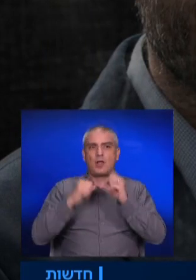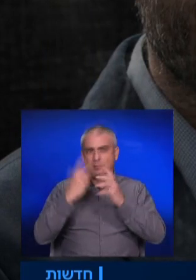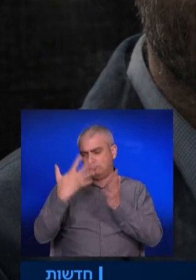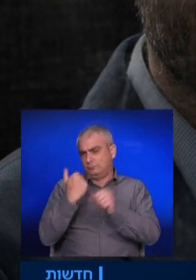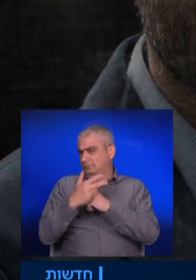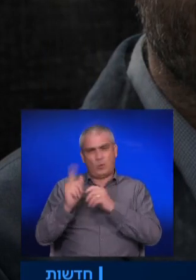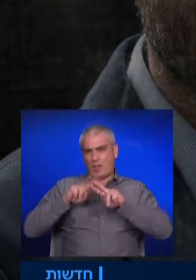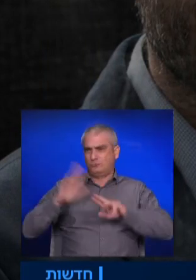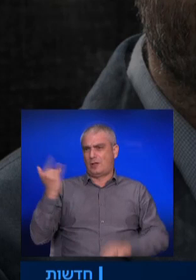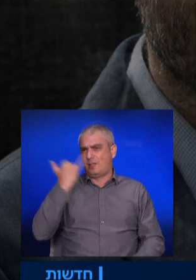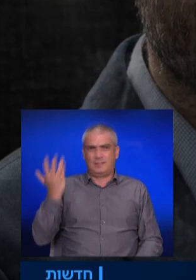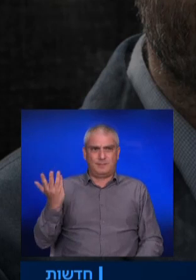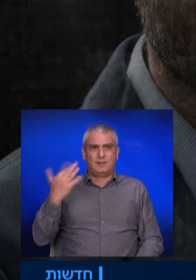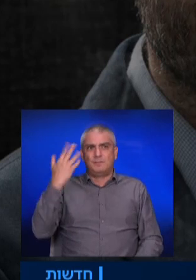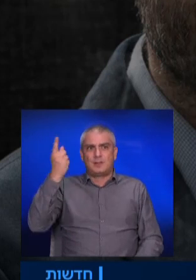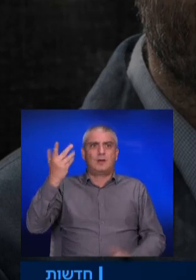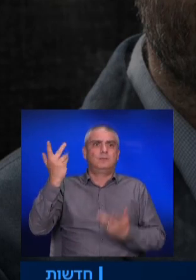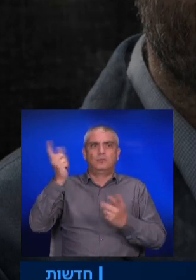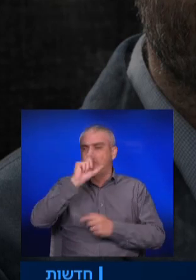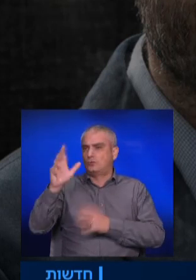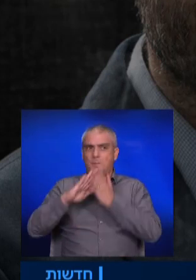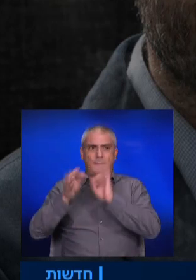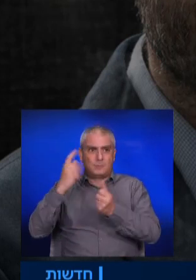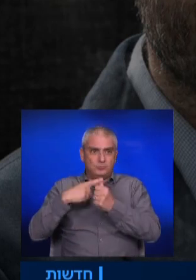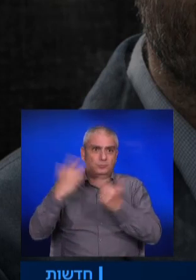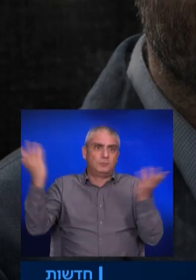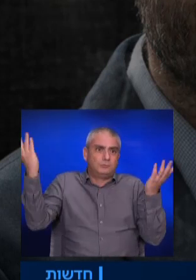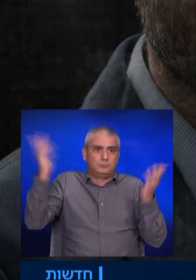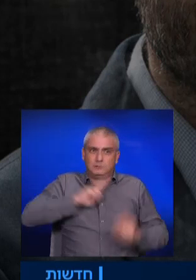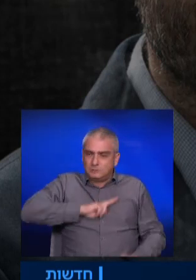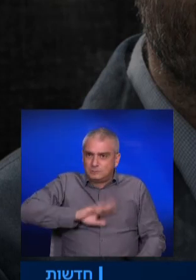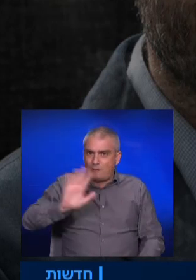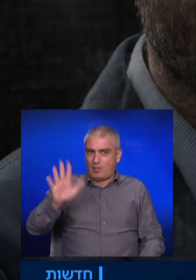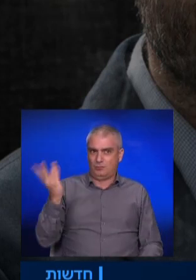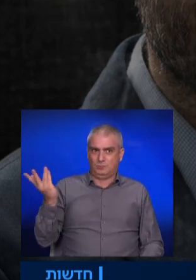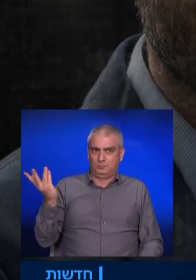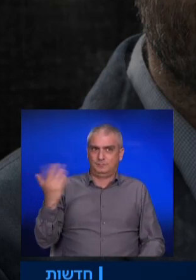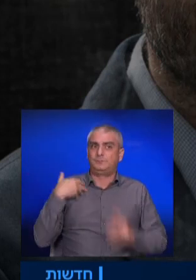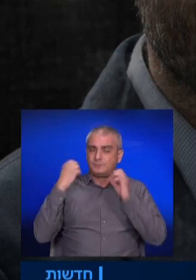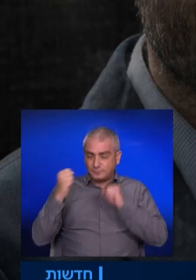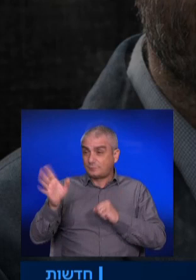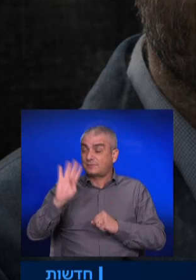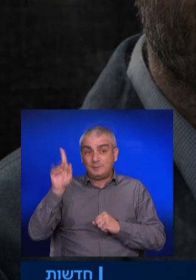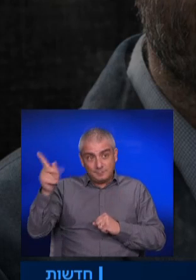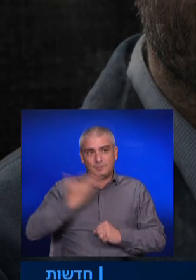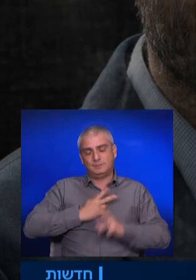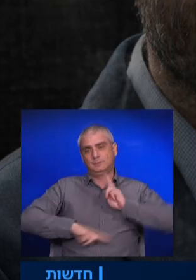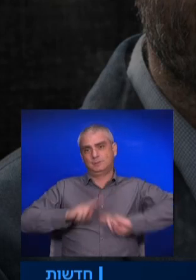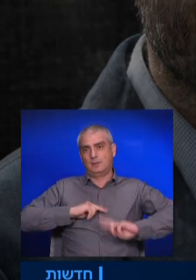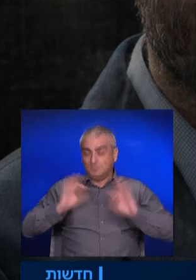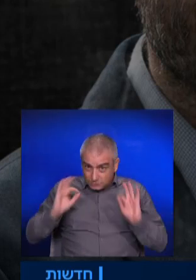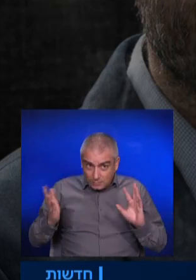שהוא יורשע בבית משפט, אני יודע מה, בואו, קצת סבלנות בחיים. אין ספק שנתניהו זה צבא,